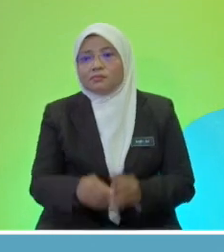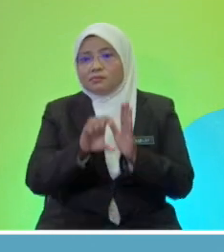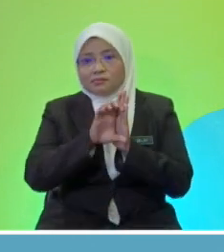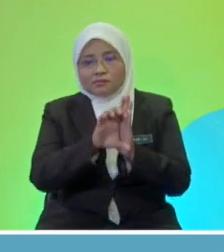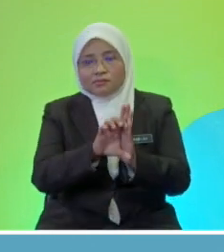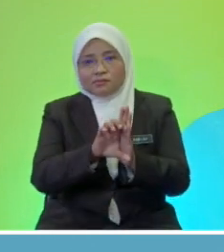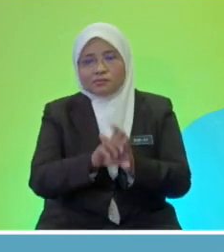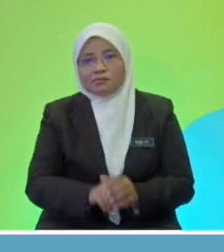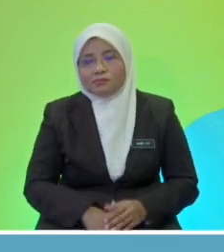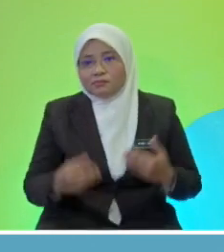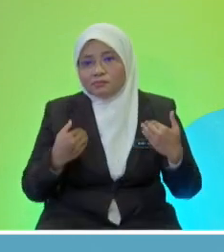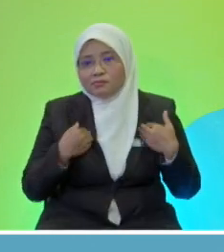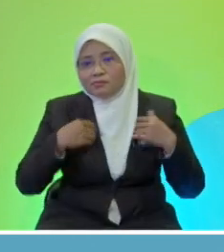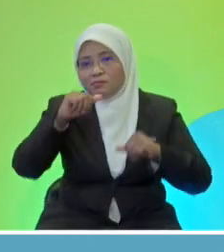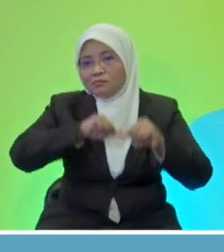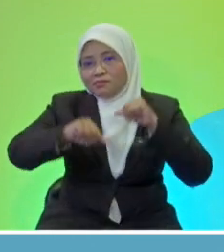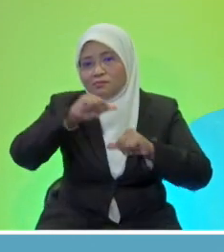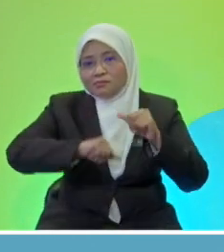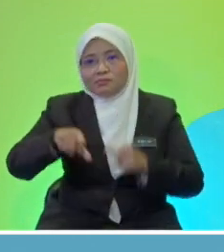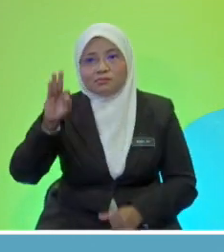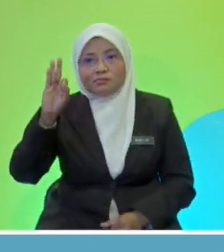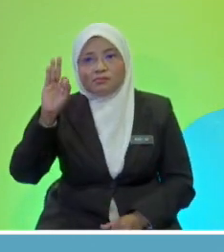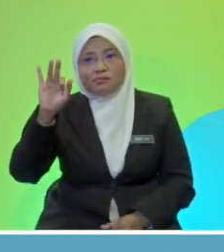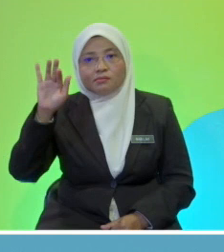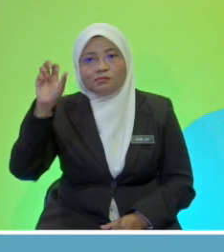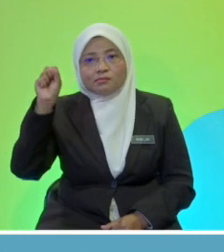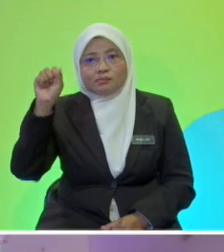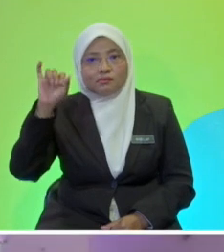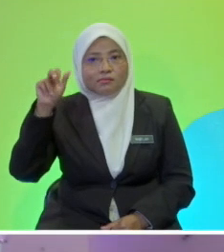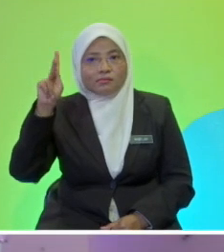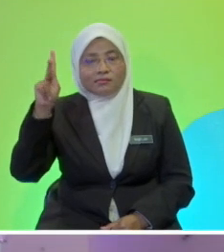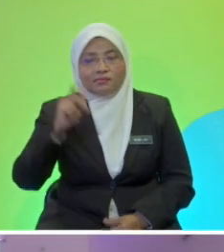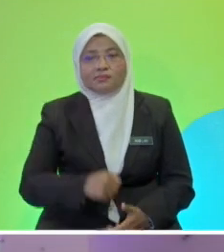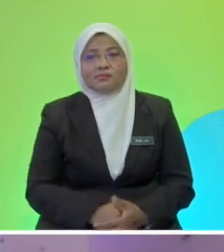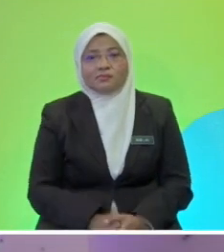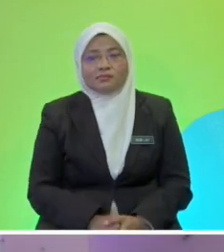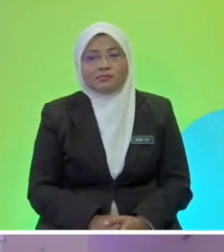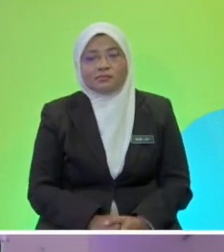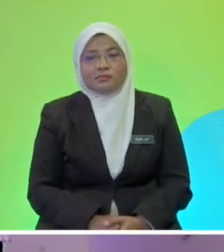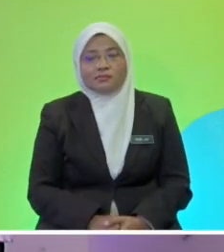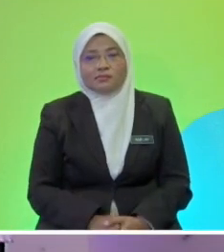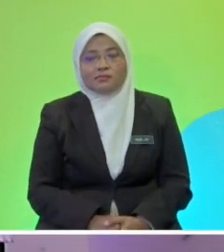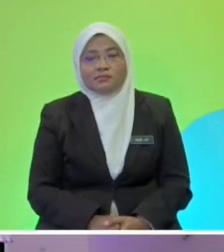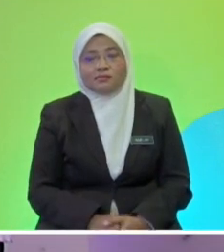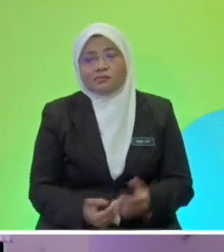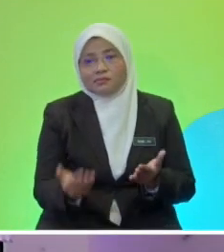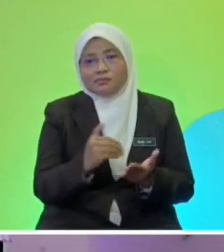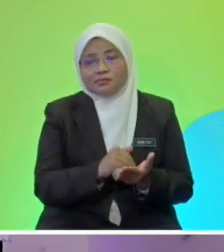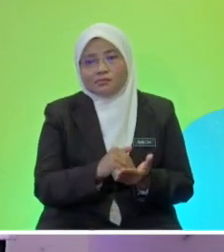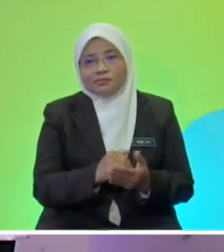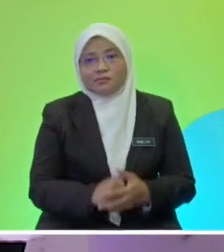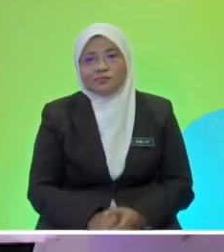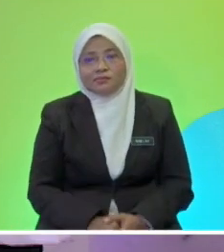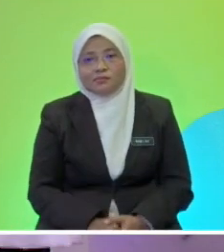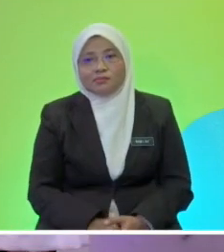desain forensi metode terapi Jane dan jin Apology genti oke oke seterusnya kita tengok sikek